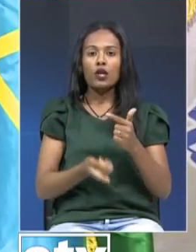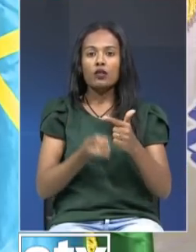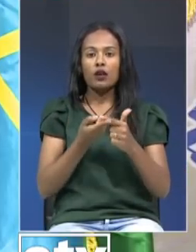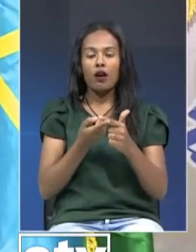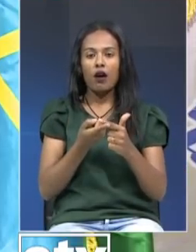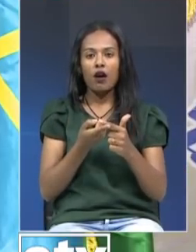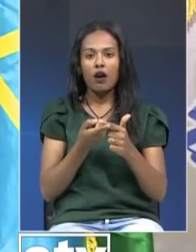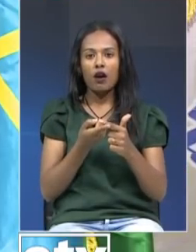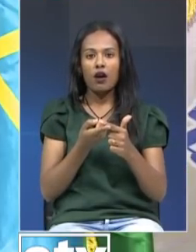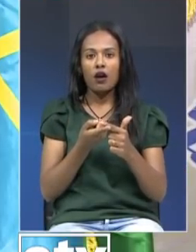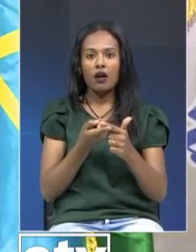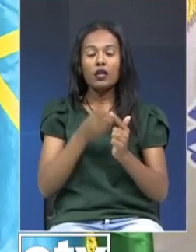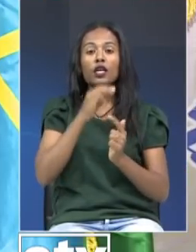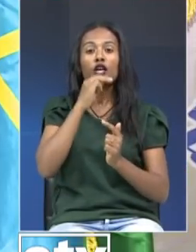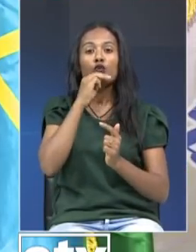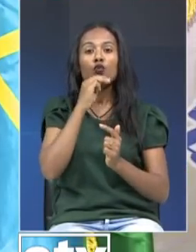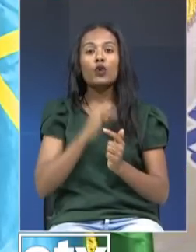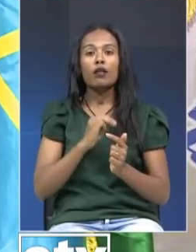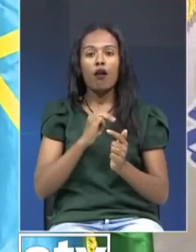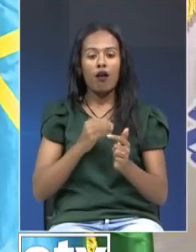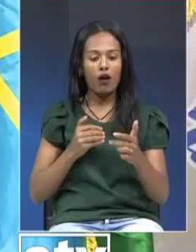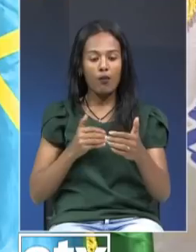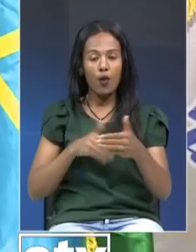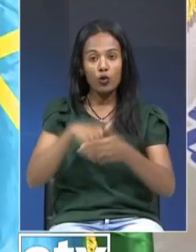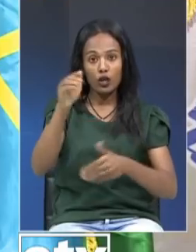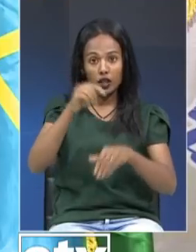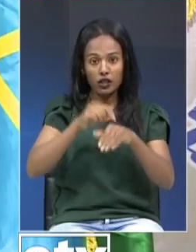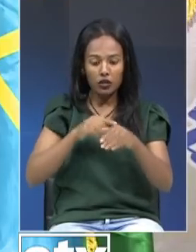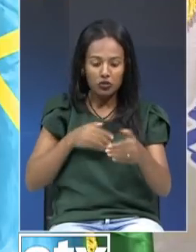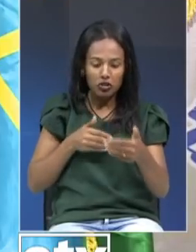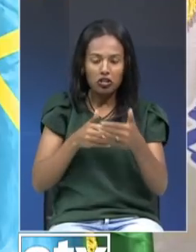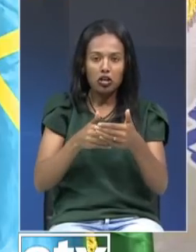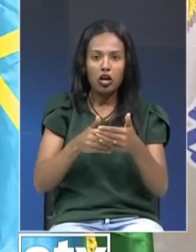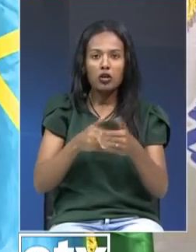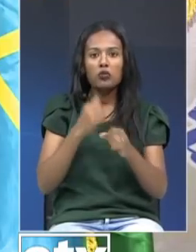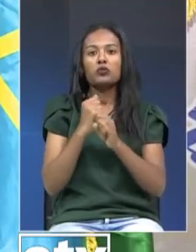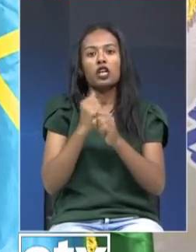ሁለተኛ የጡረታ ማውጫ ጊዜያቸው የደረሱ ሰራተኞች፣